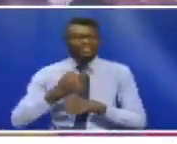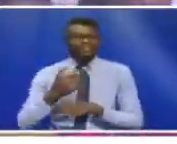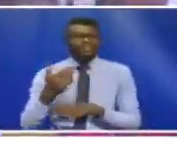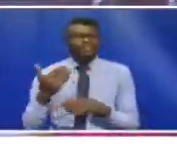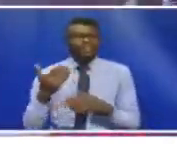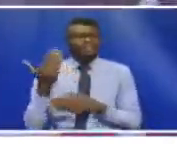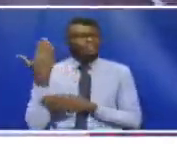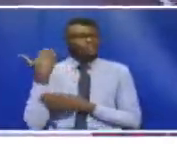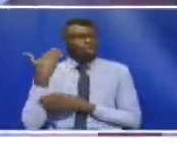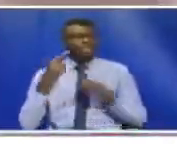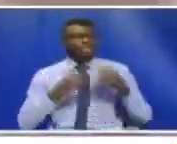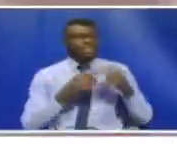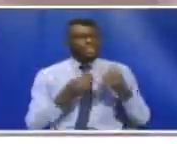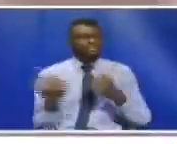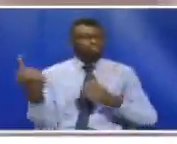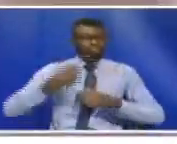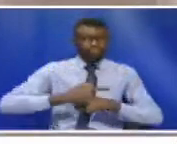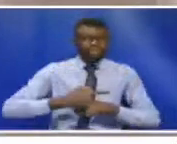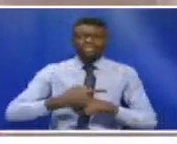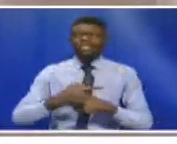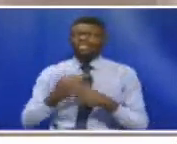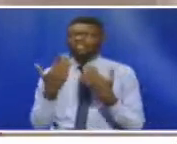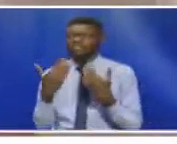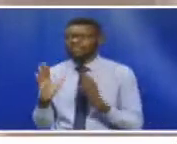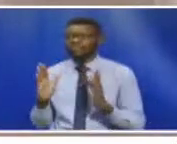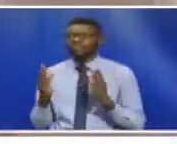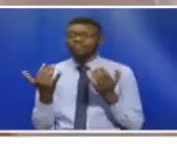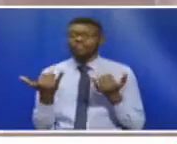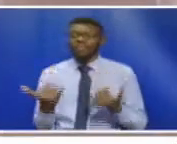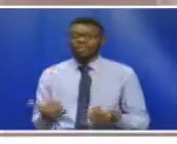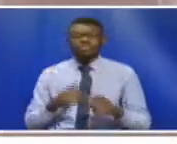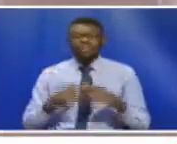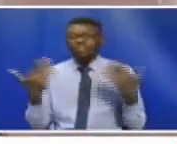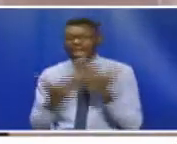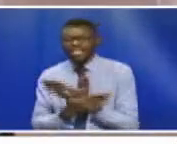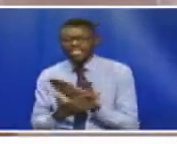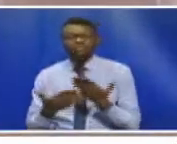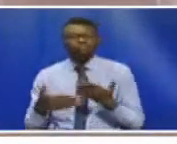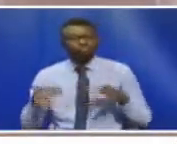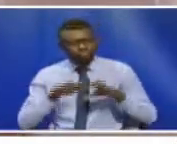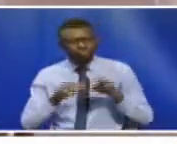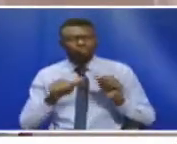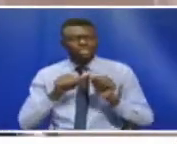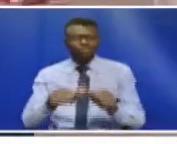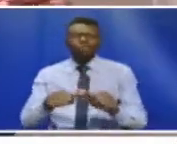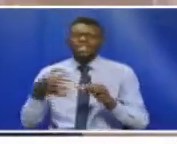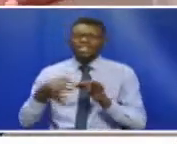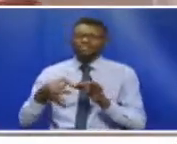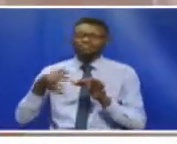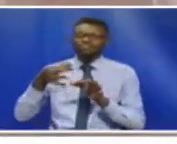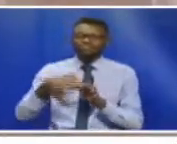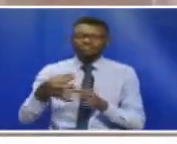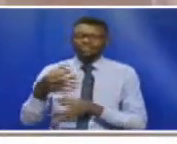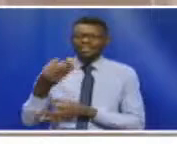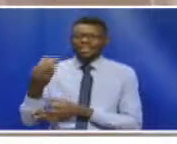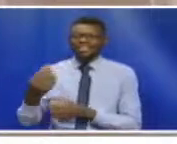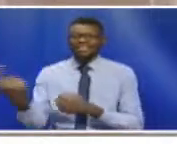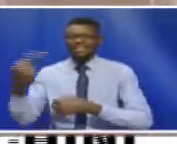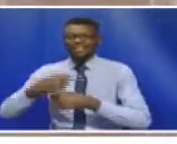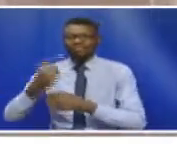ya siku 60 kuisha. We have extended the measures of the curfews and others for 30 days so that we